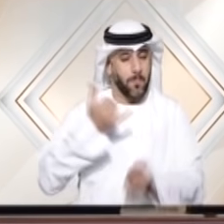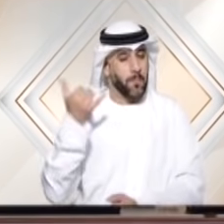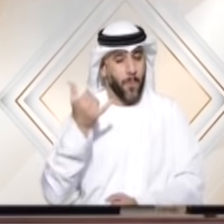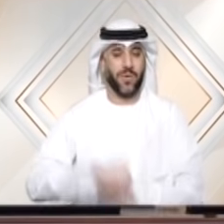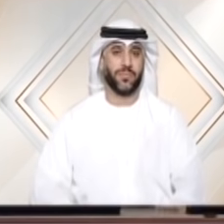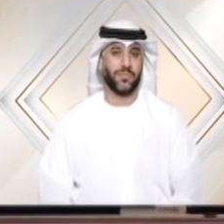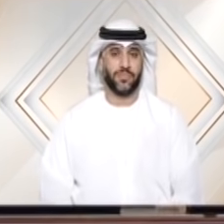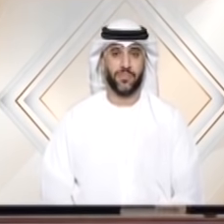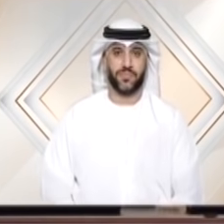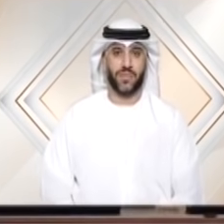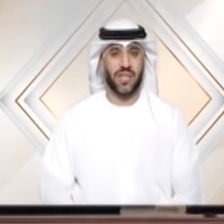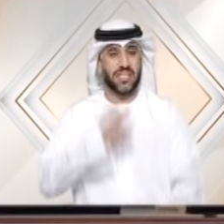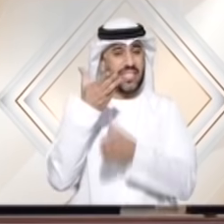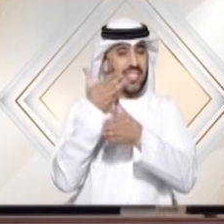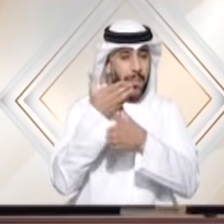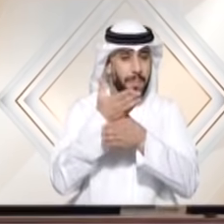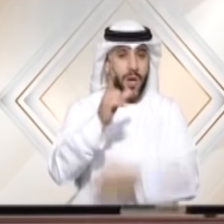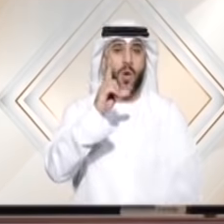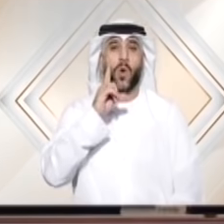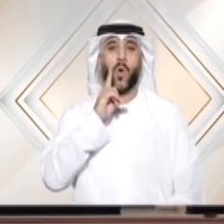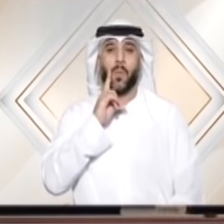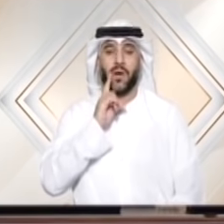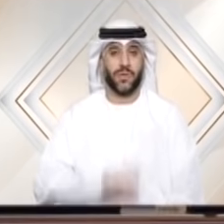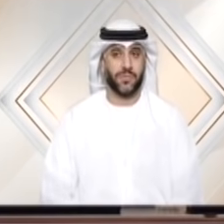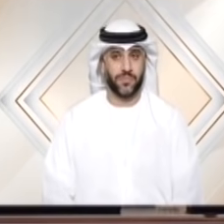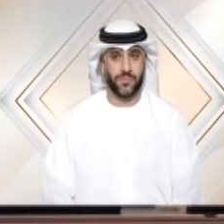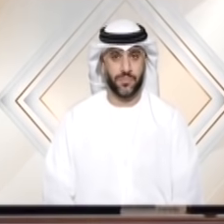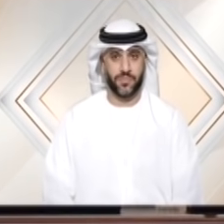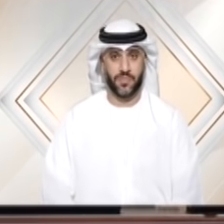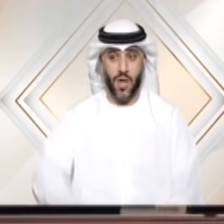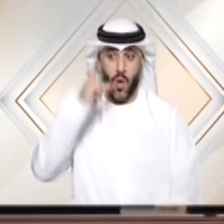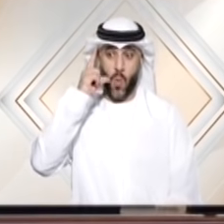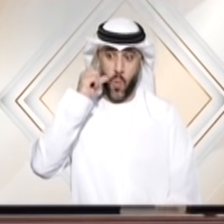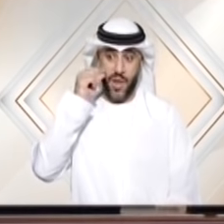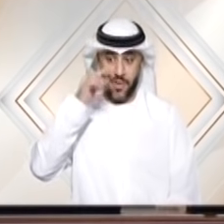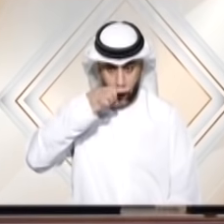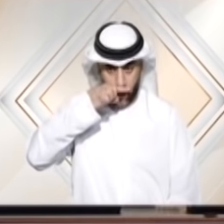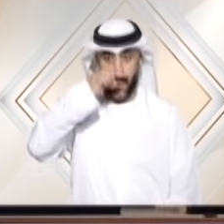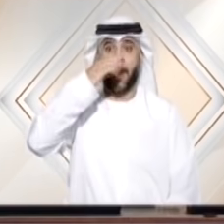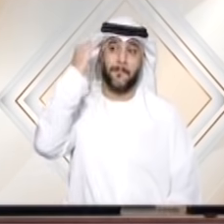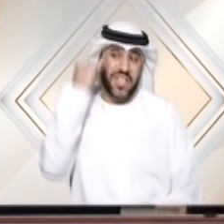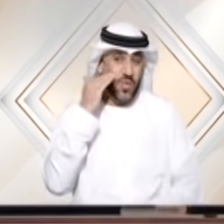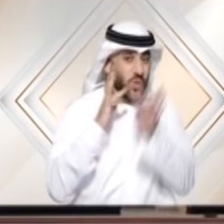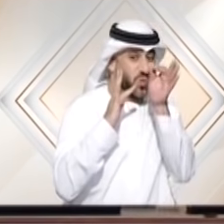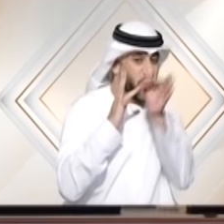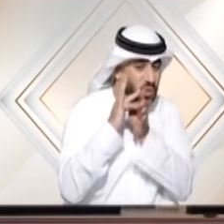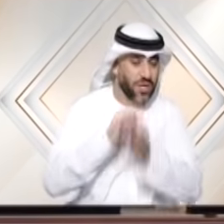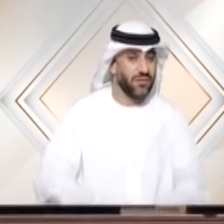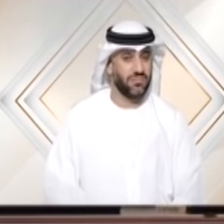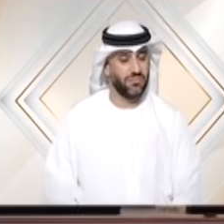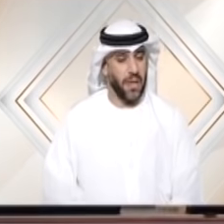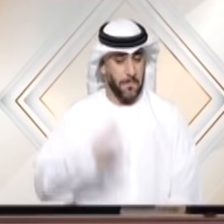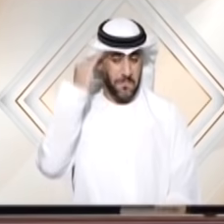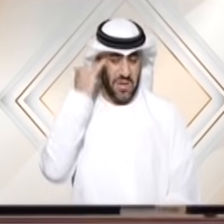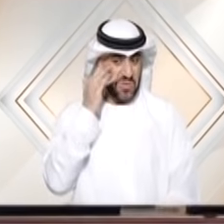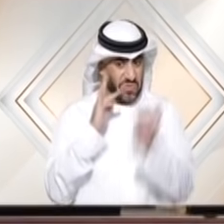خلني أكمل. لولا الأمهات هؤلاء ما وجد مبدأ الذكورية. أنا أشوف كل الرجل متسلط على أخواته ويستشرف على